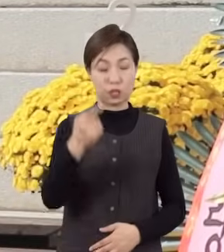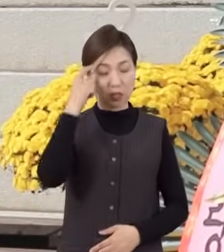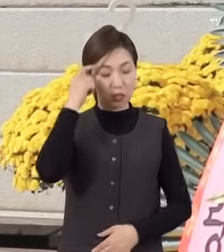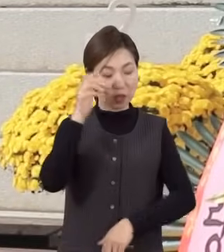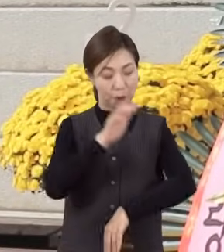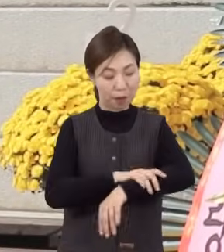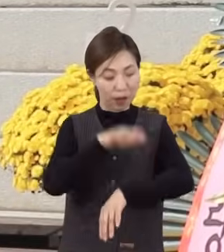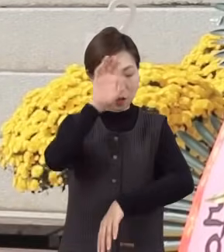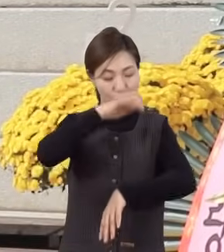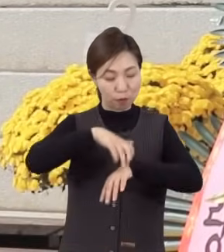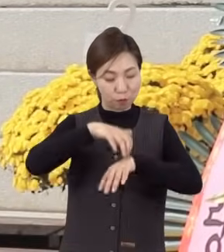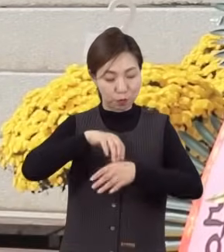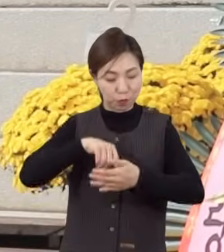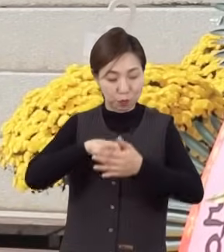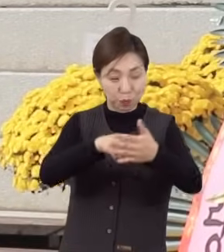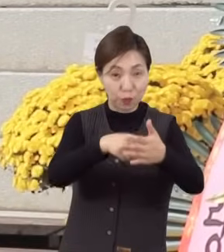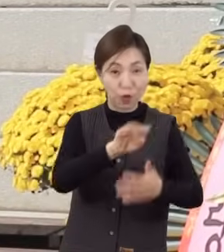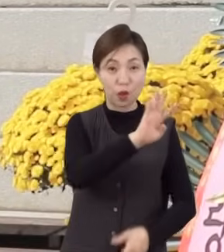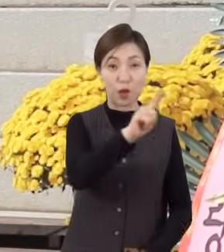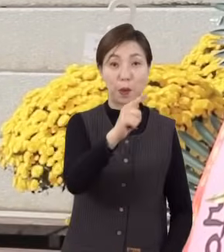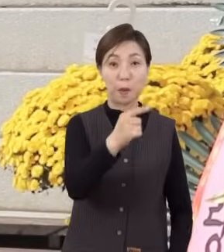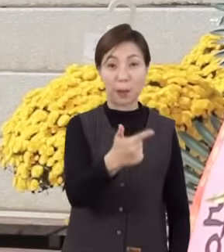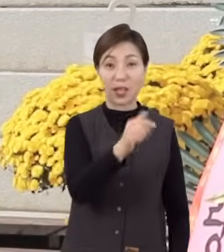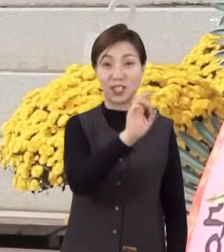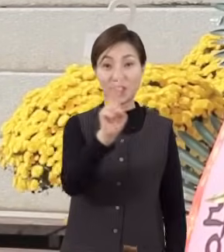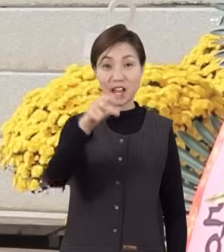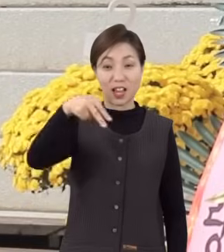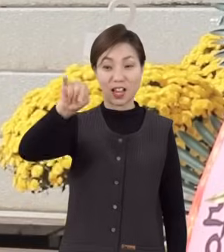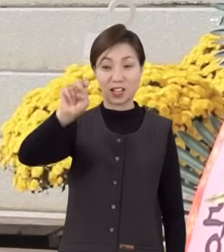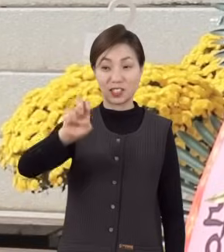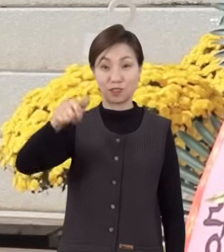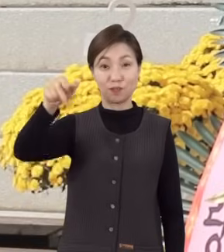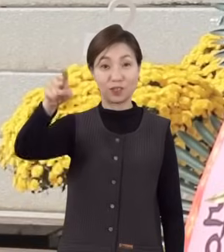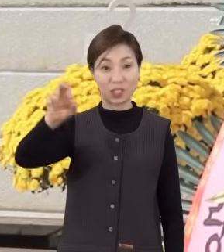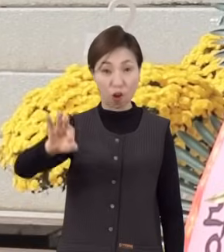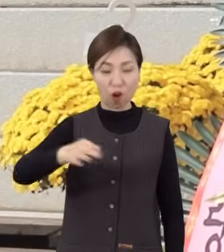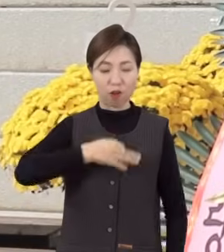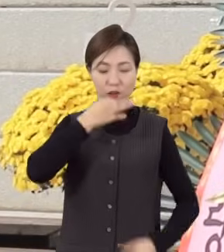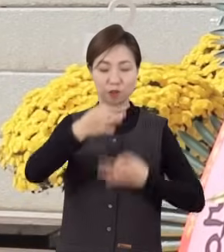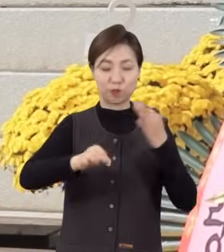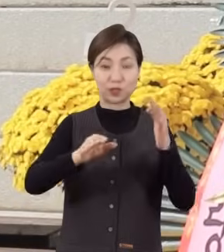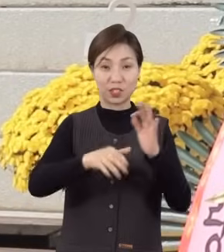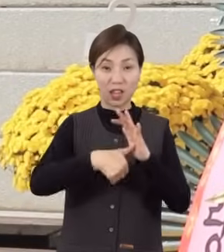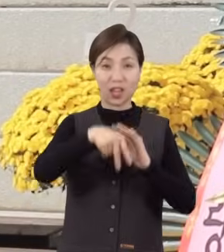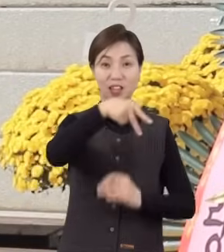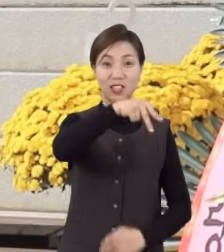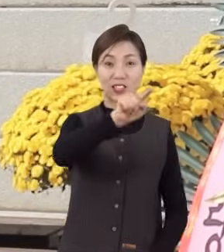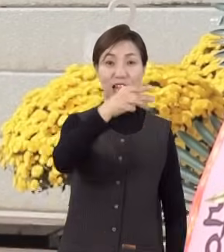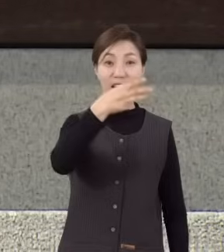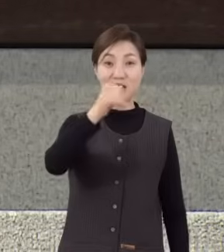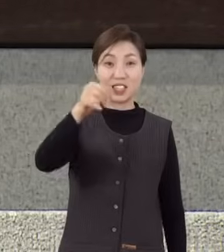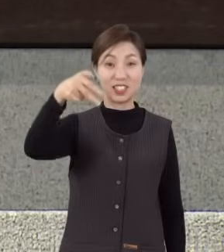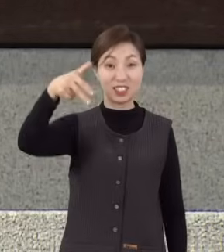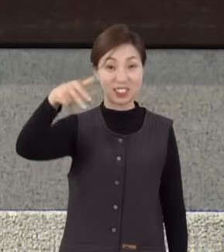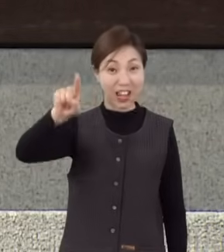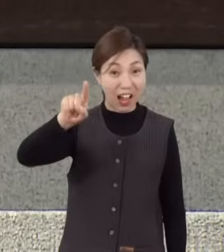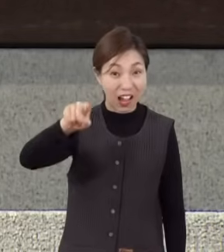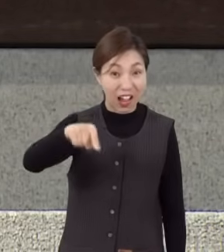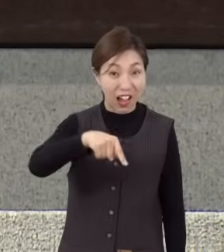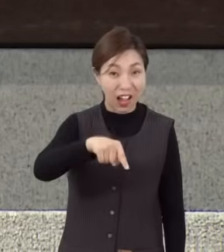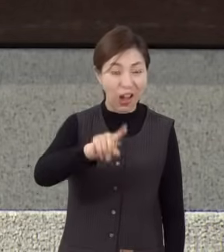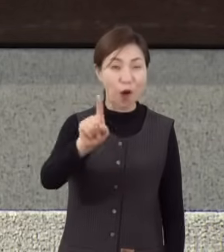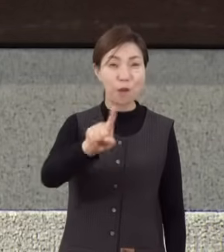때 사리자시 제법공사할 때 사리자라고 나오죠. 그 사리자가